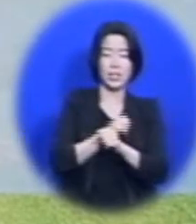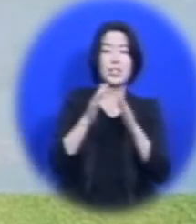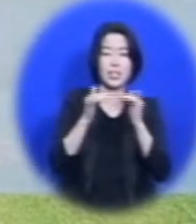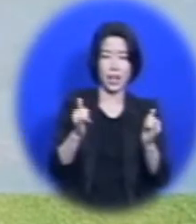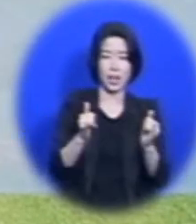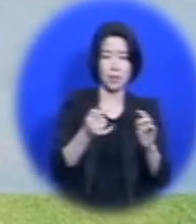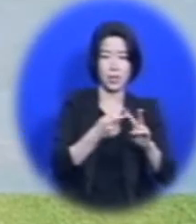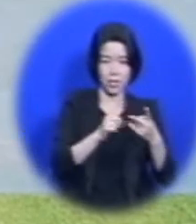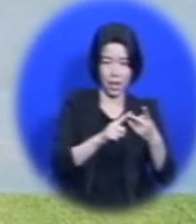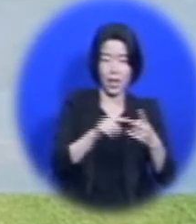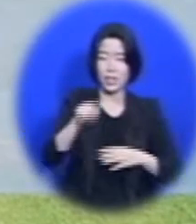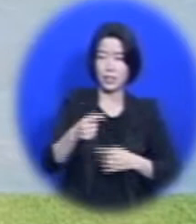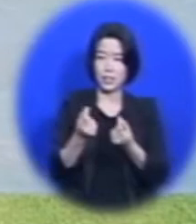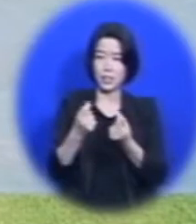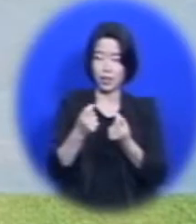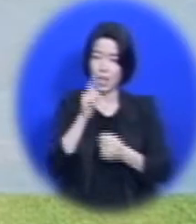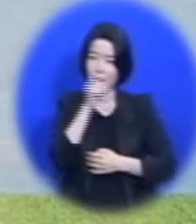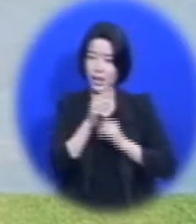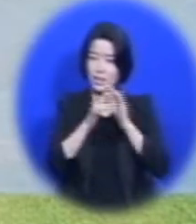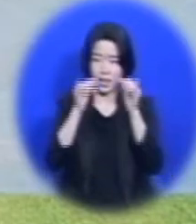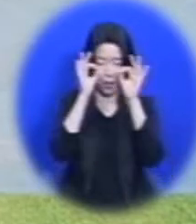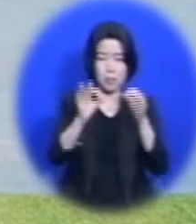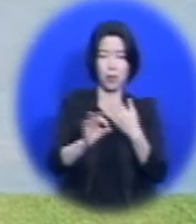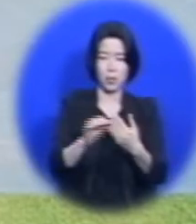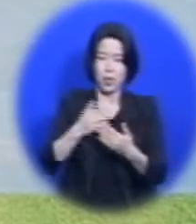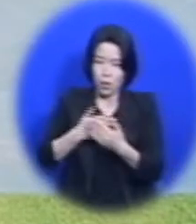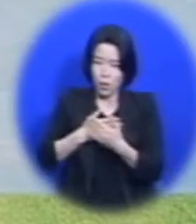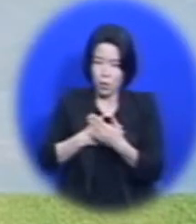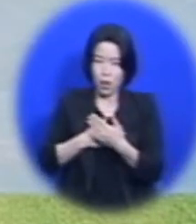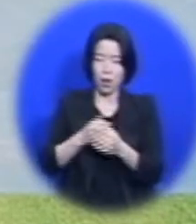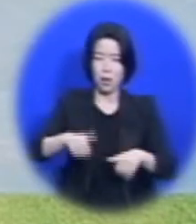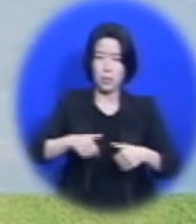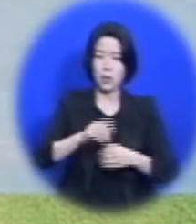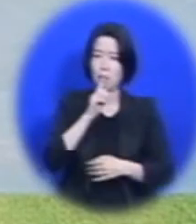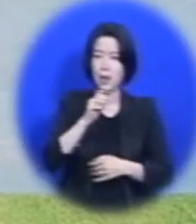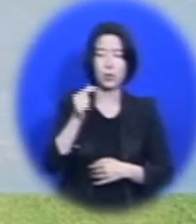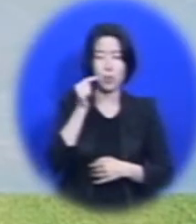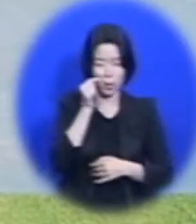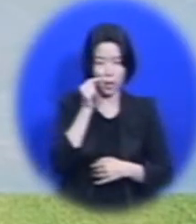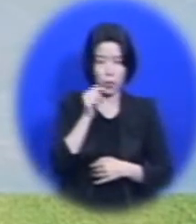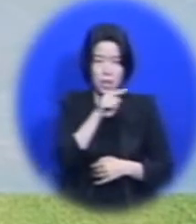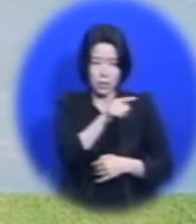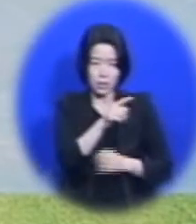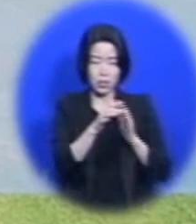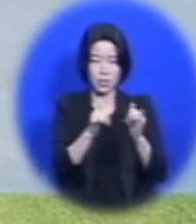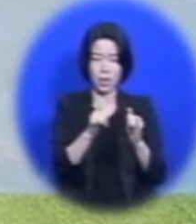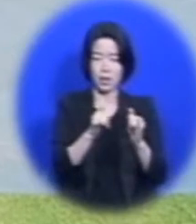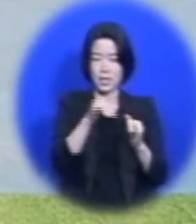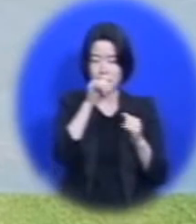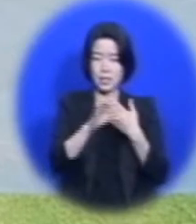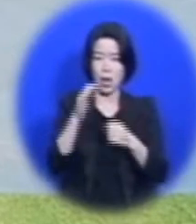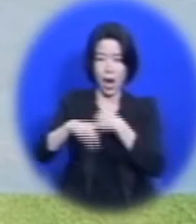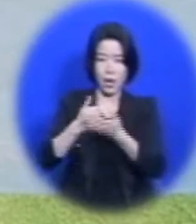사람들이나 그런 악한 사람을 보면 두려워서 할 말도 제대로 못하고, 그런 사람들이 있으면 하나님 뜻대로